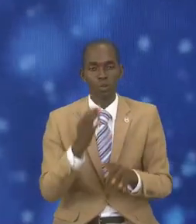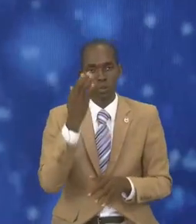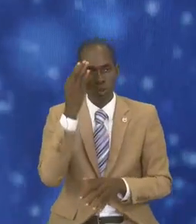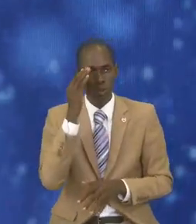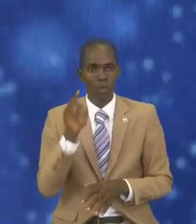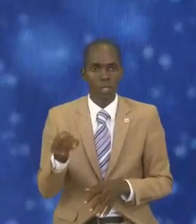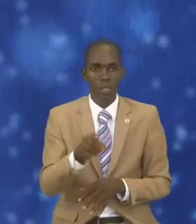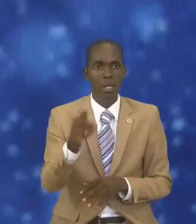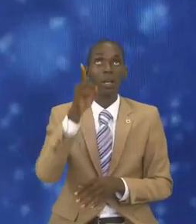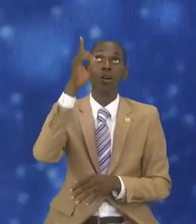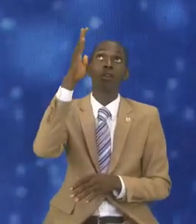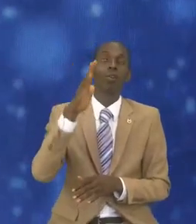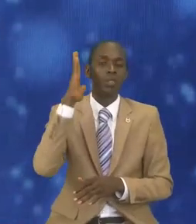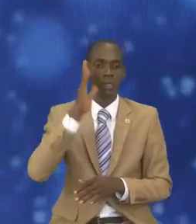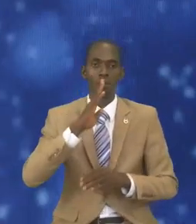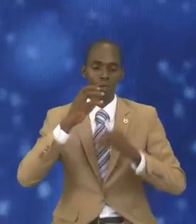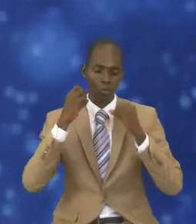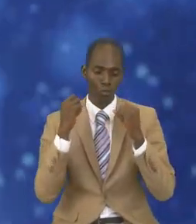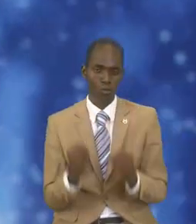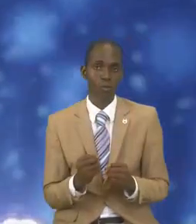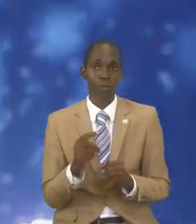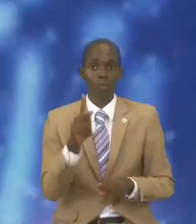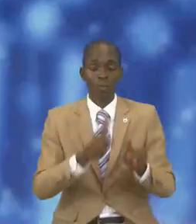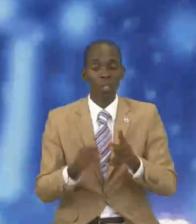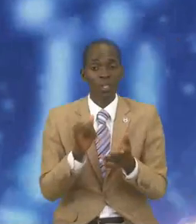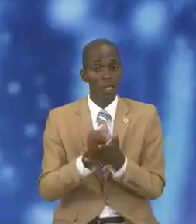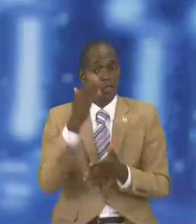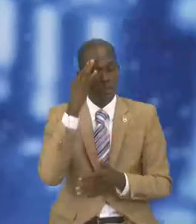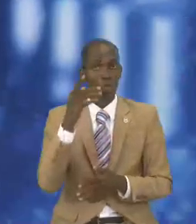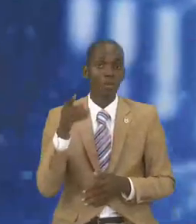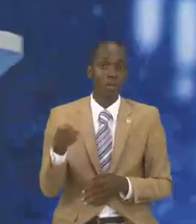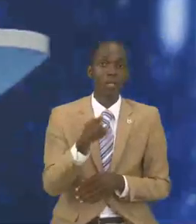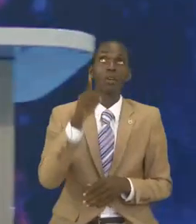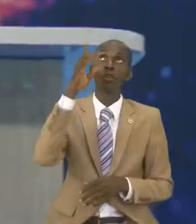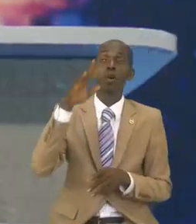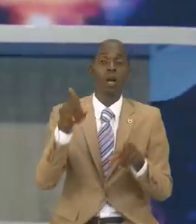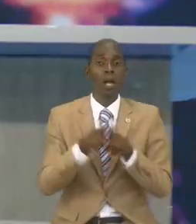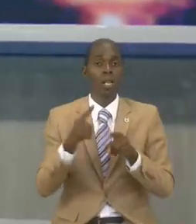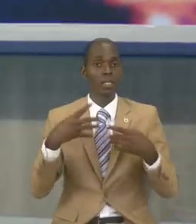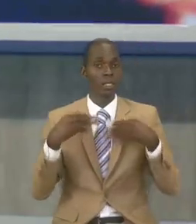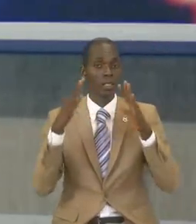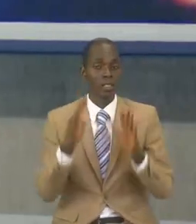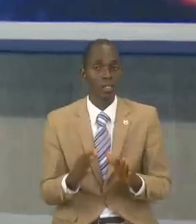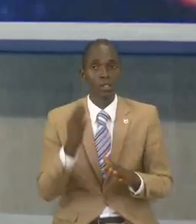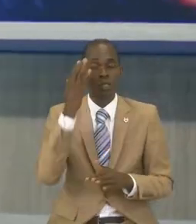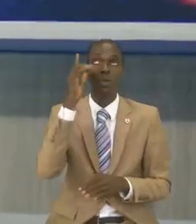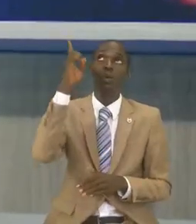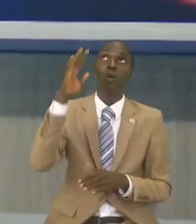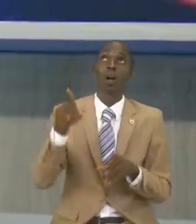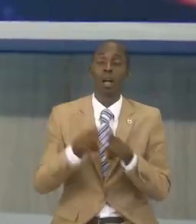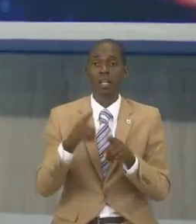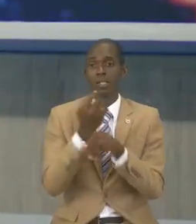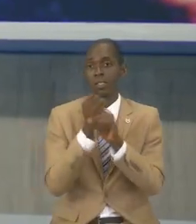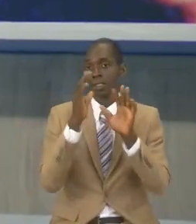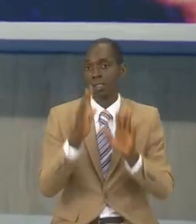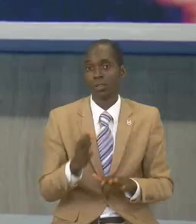connaîtront leur Dieu seront forts. Ceux qui connaissent leur Dieu comme guérisseur. Ils connaissent leur Dieu comme le